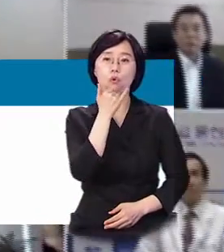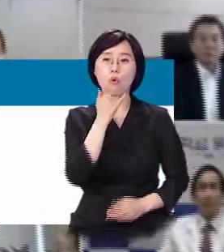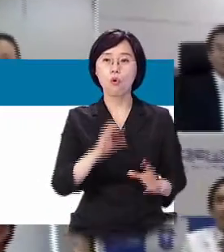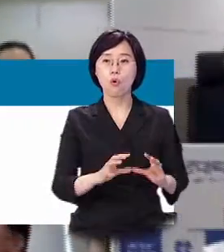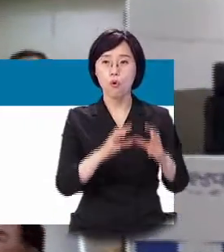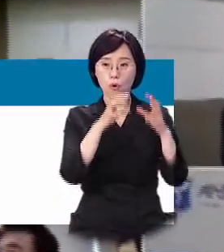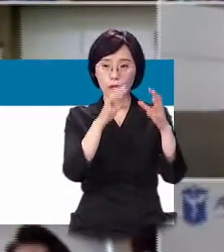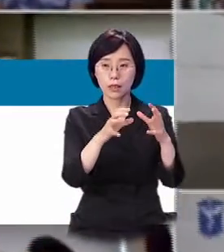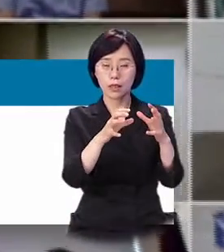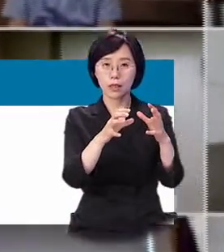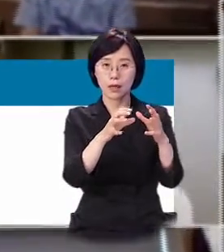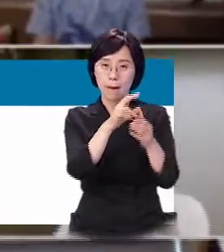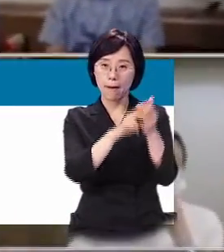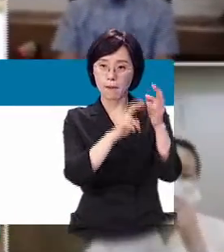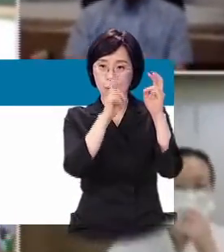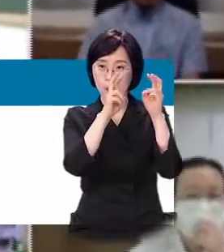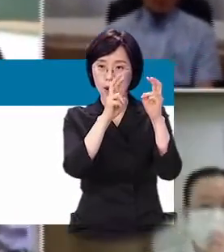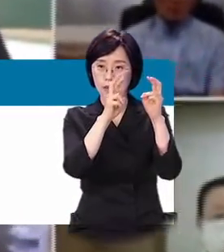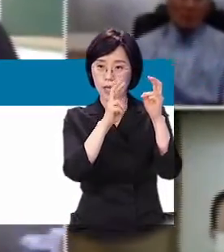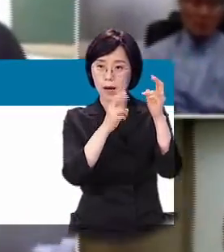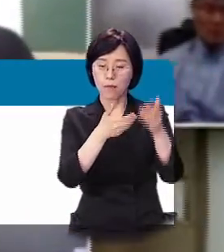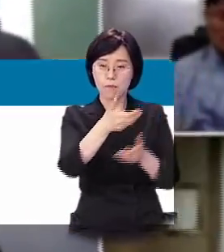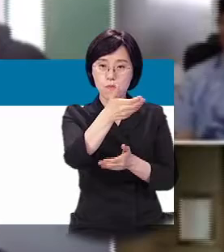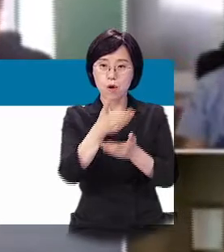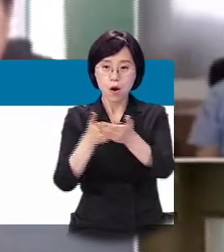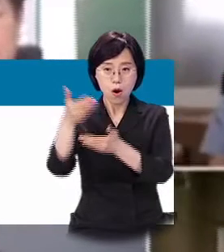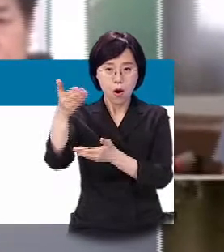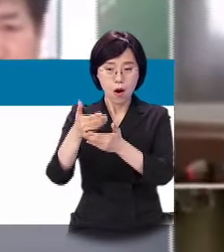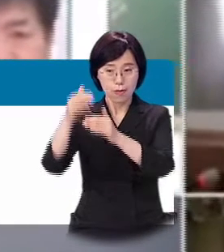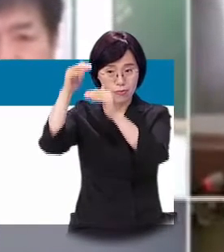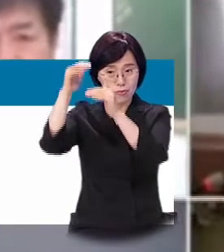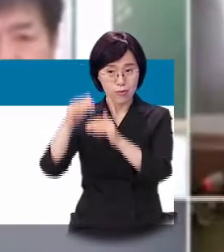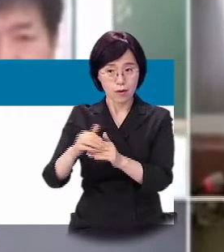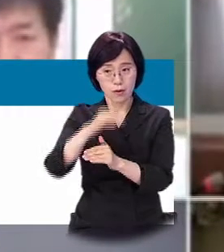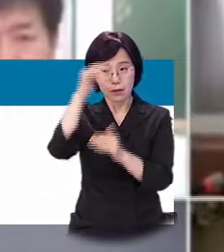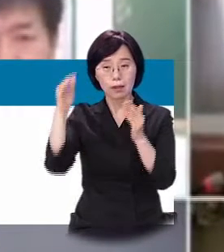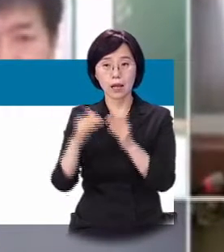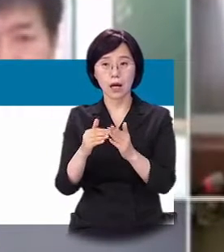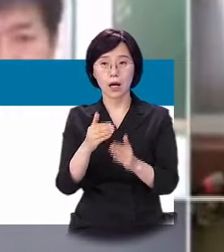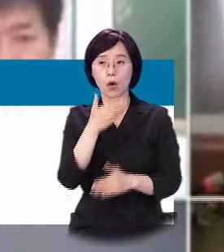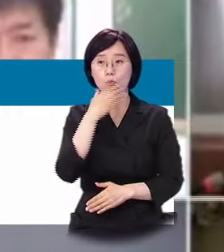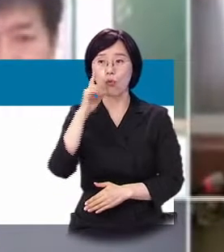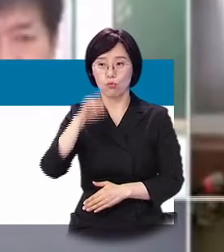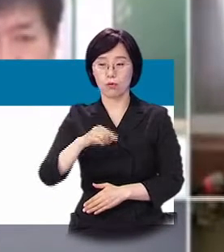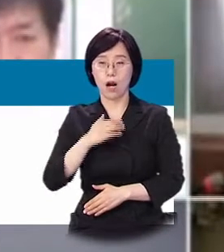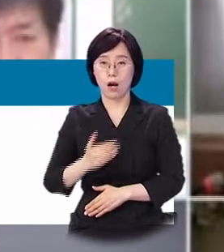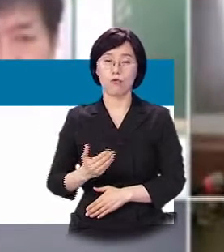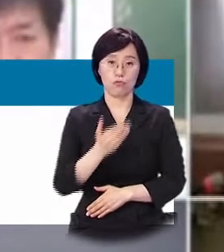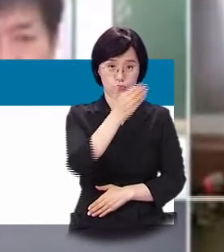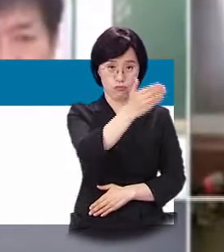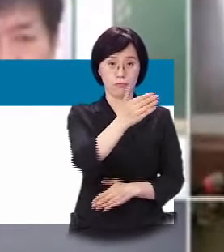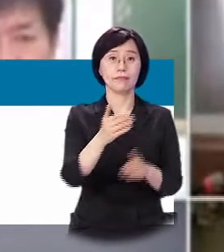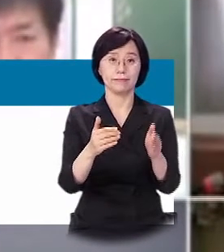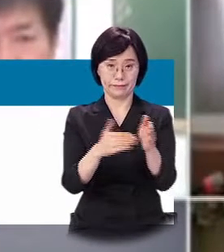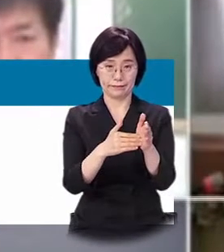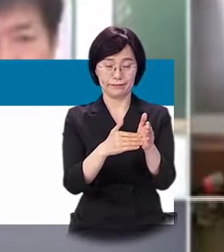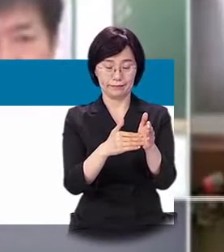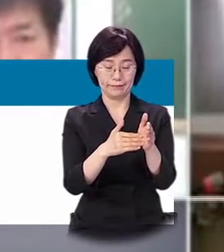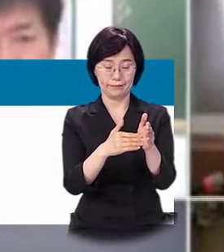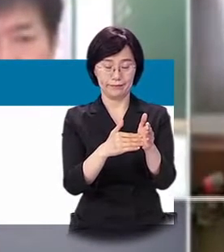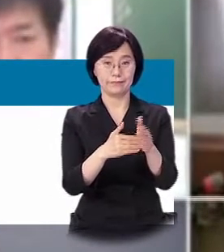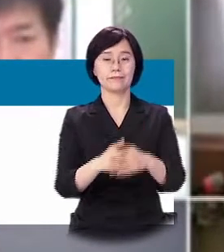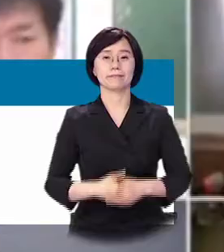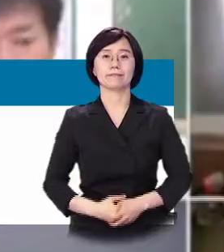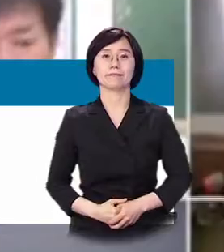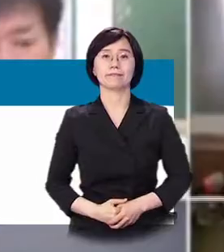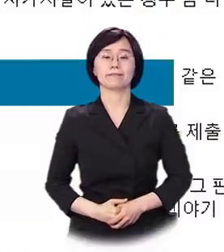유통 회사입니다. 회사와 주고받았던 레터 부분들 이런 부분들을 모든 것들을 복지부로